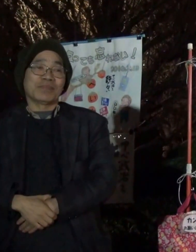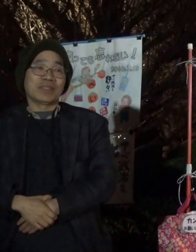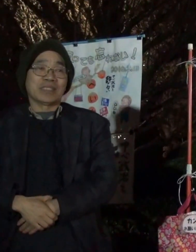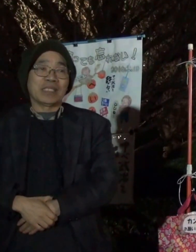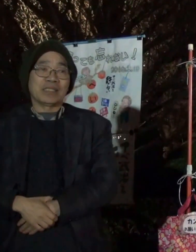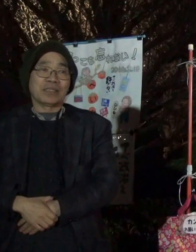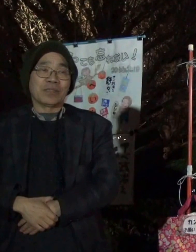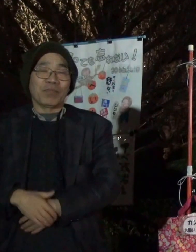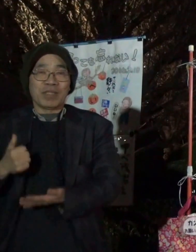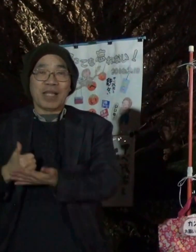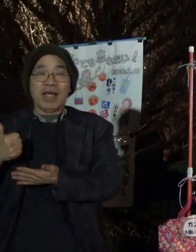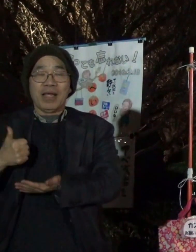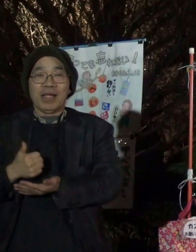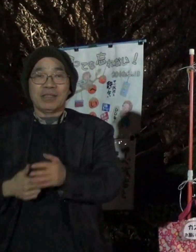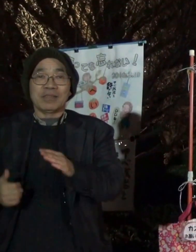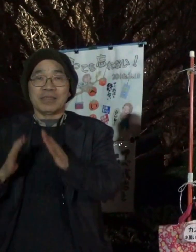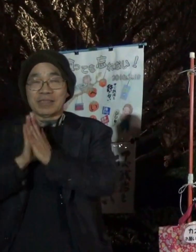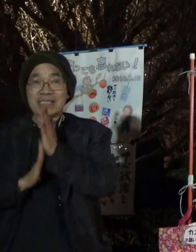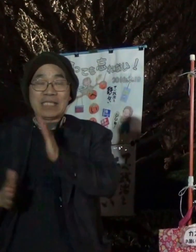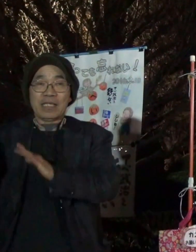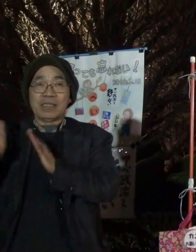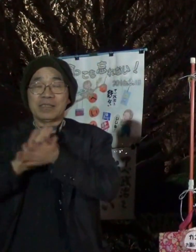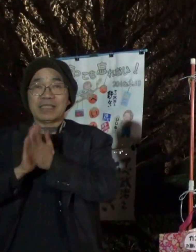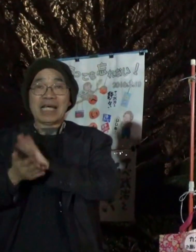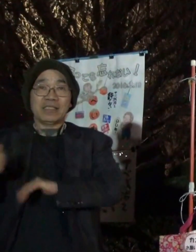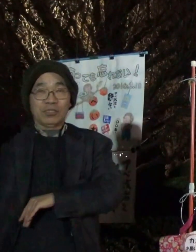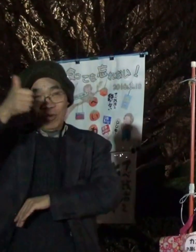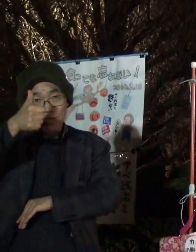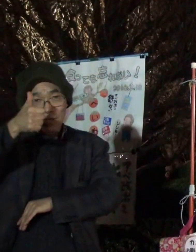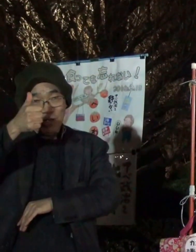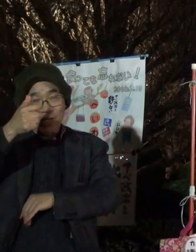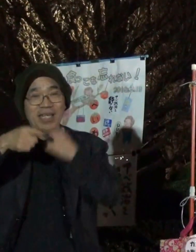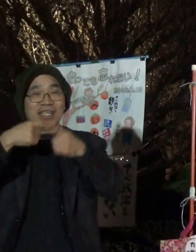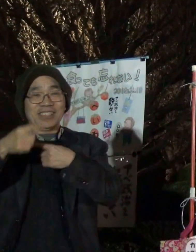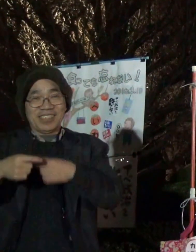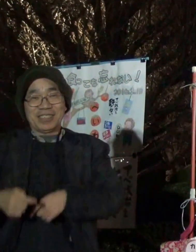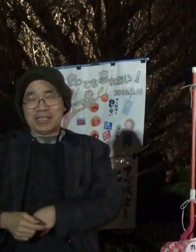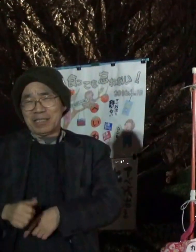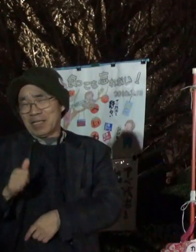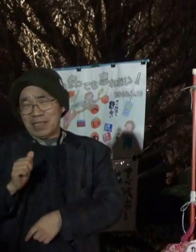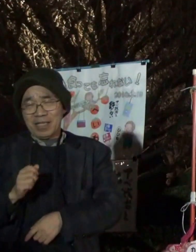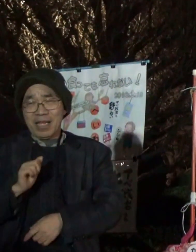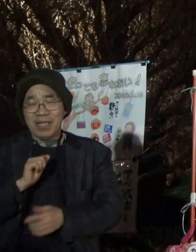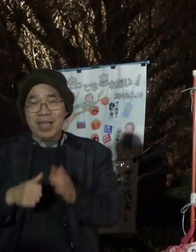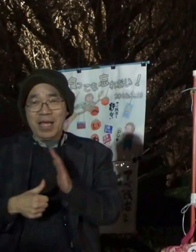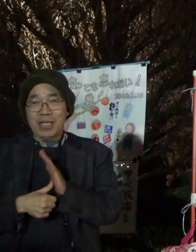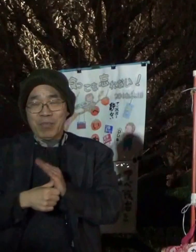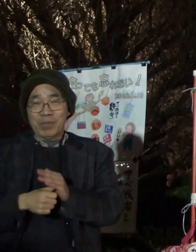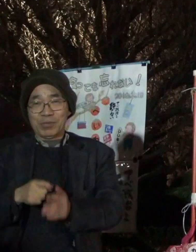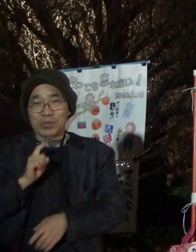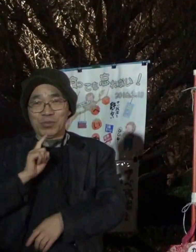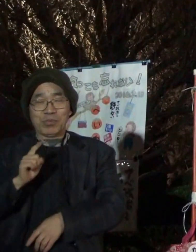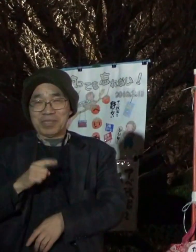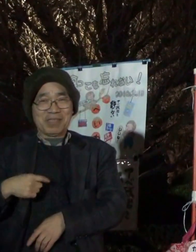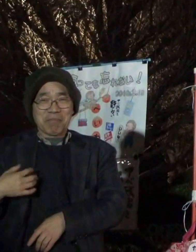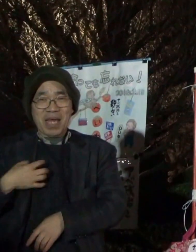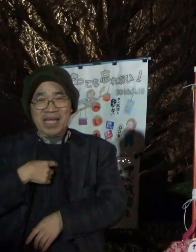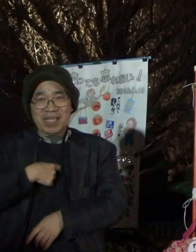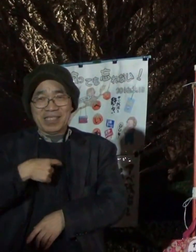大臣の話ですけど、名前も言うのも汚らしい高市なんとかっていう大